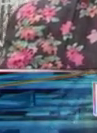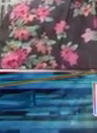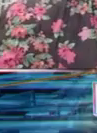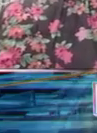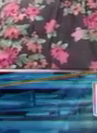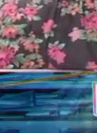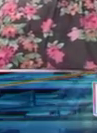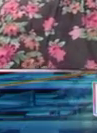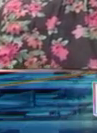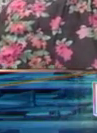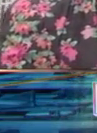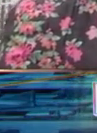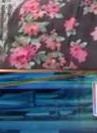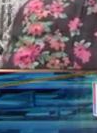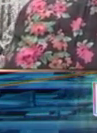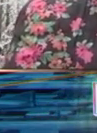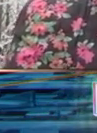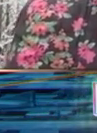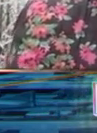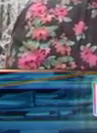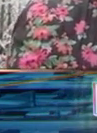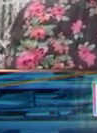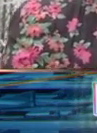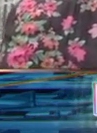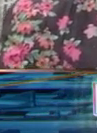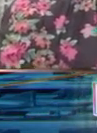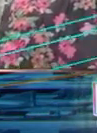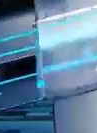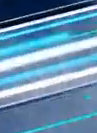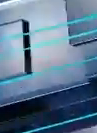өте. Бұл тазалықтың белгісі аққу.